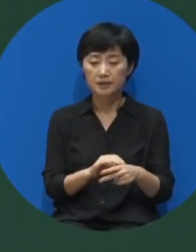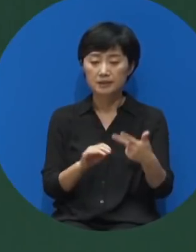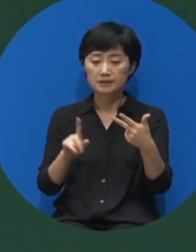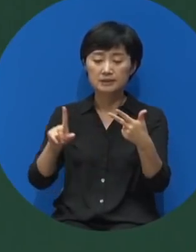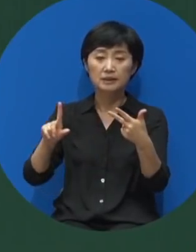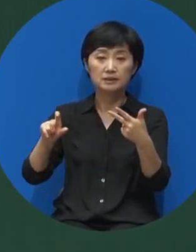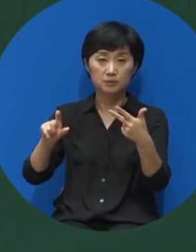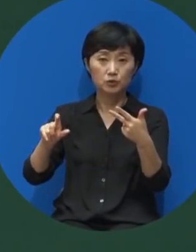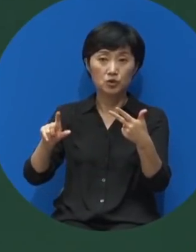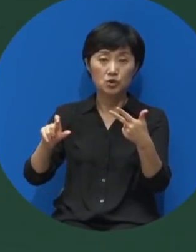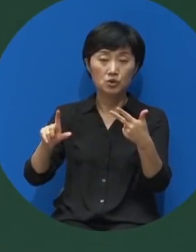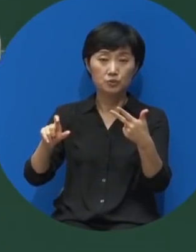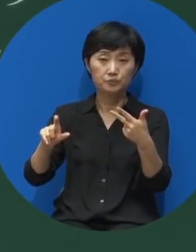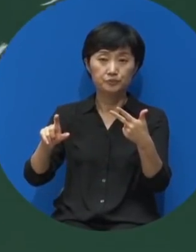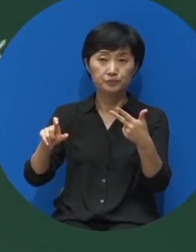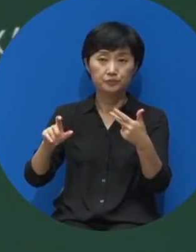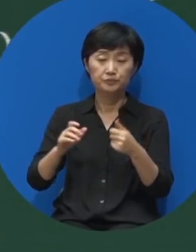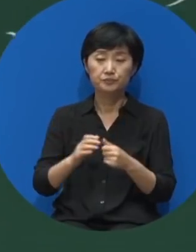7장 15절에는